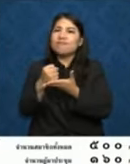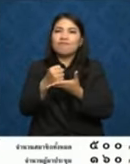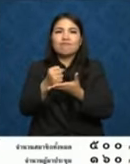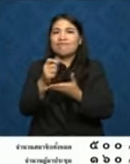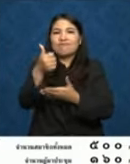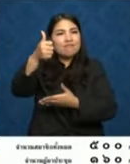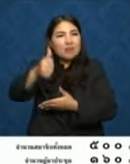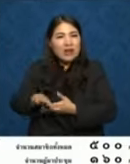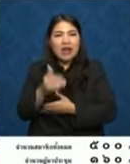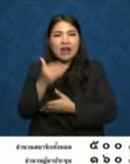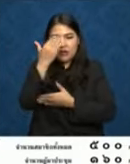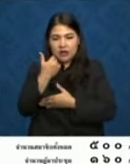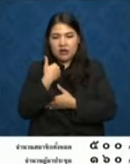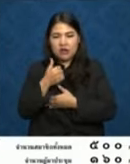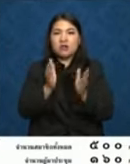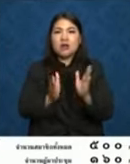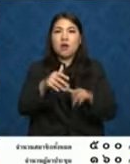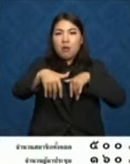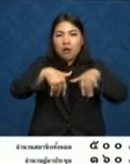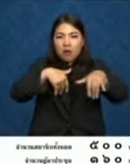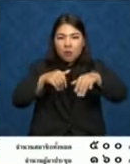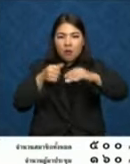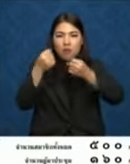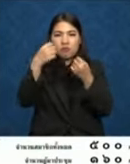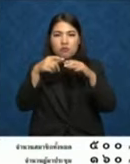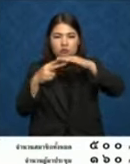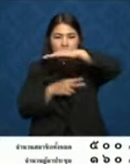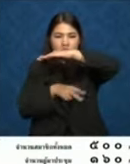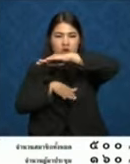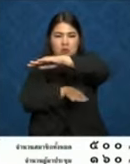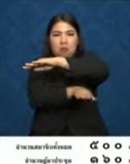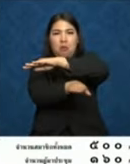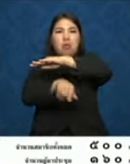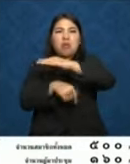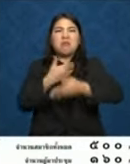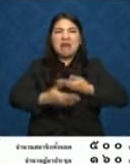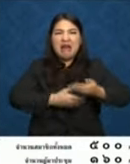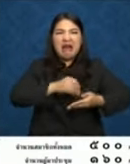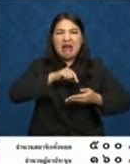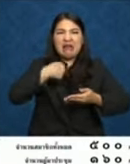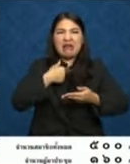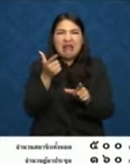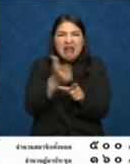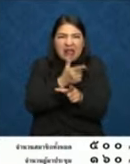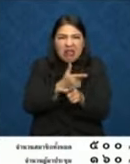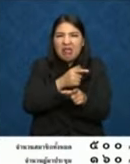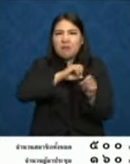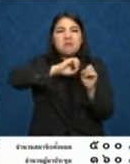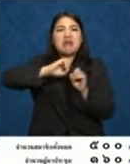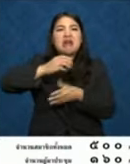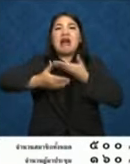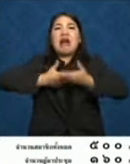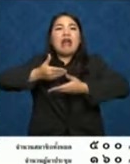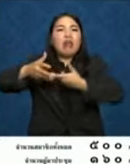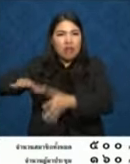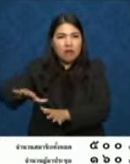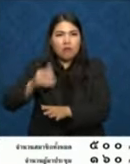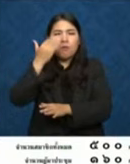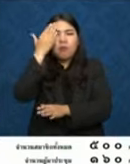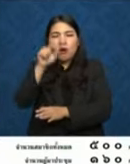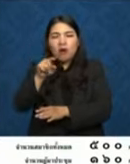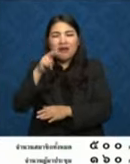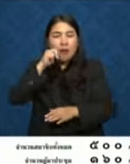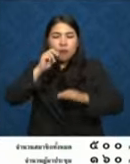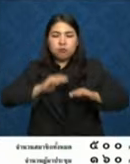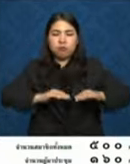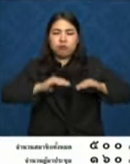ช้รถใช้ถนนเส้นนี้จะเอารถไปขายเสร็จเด็กแล้วครับท่านเพราะทั้งสนิมและช่วงน้ำทะเลหนุนสูงรถก็เสียห